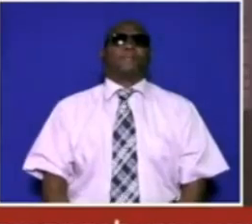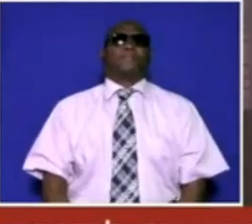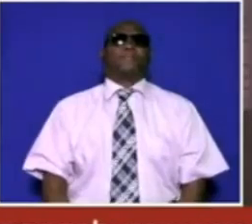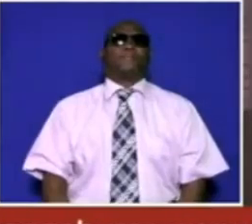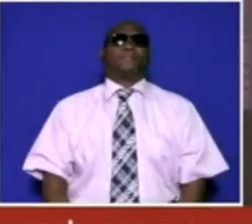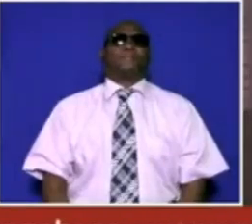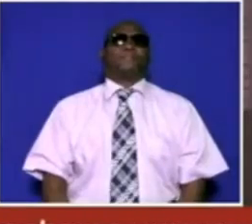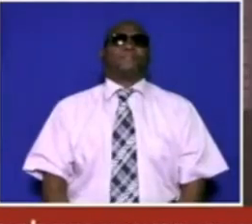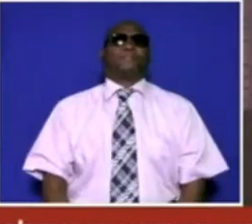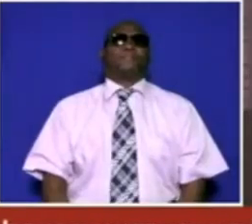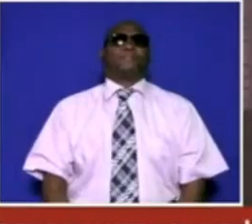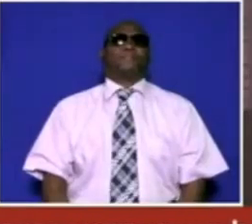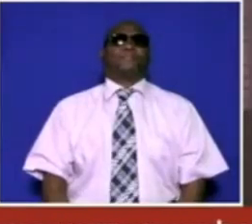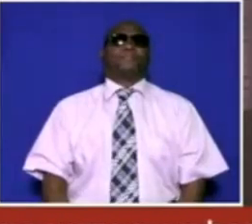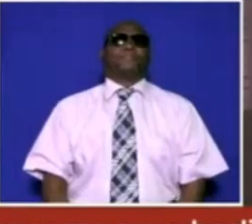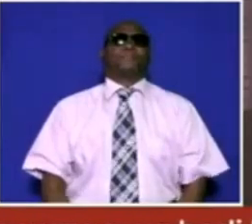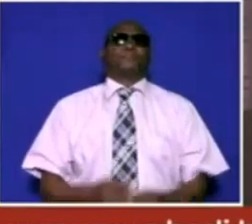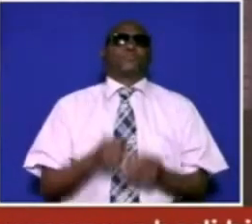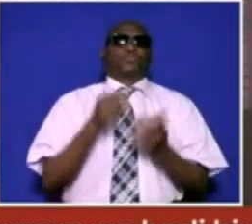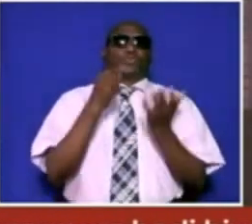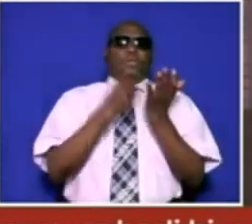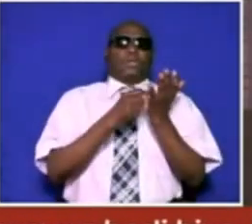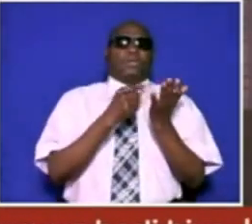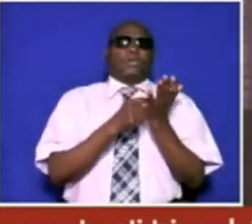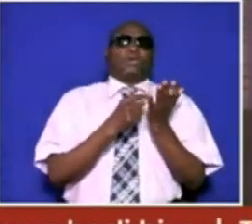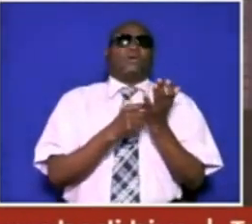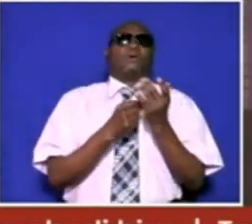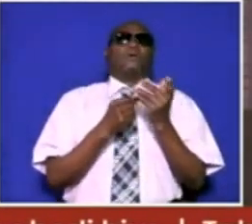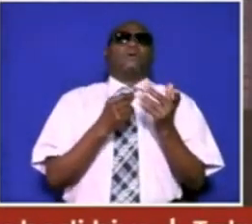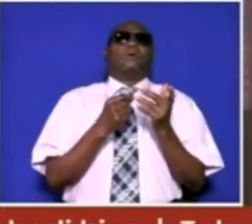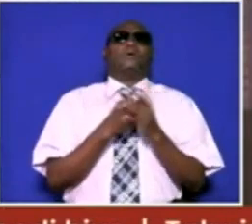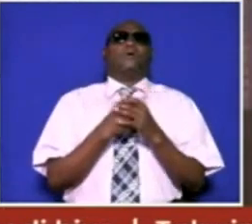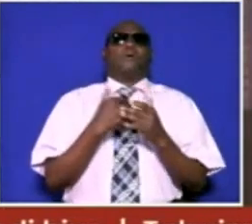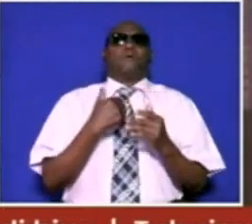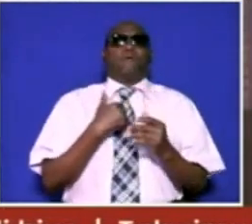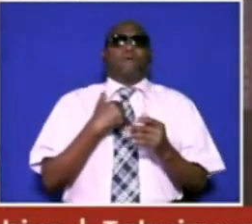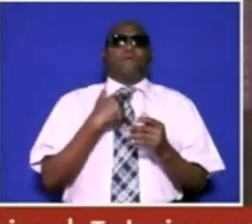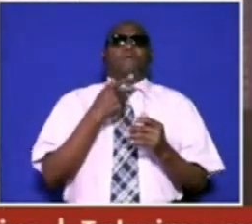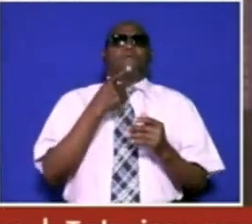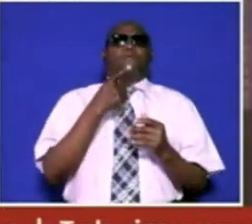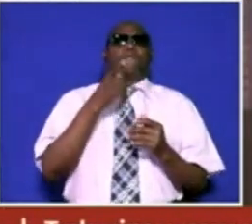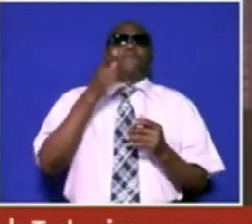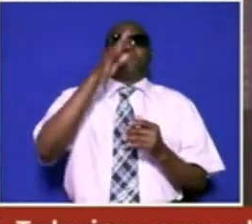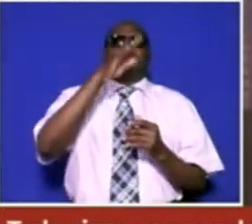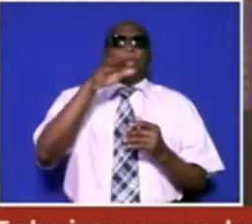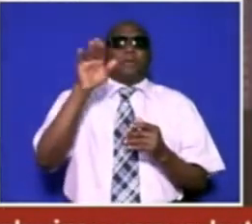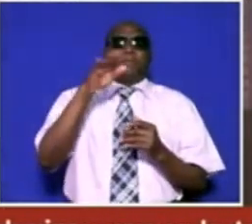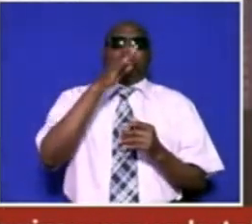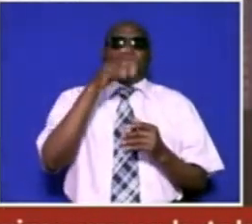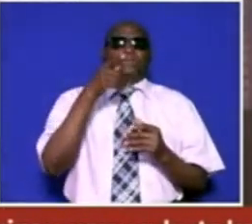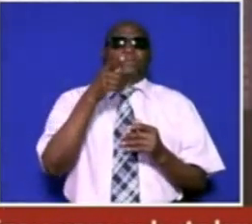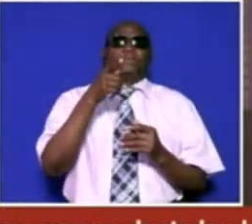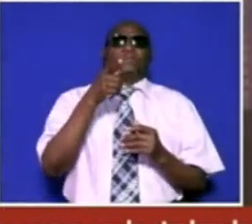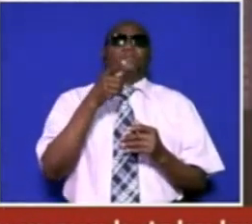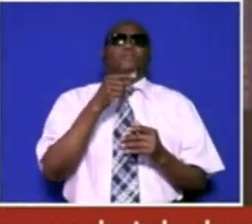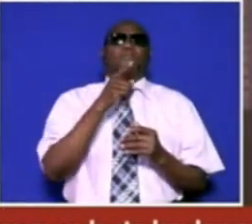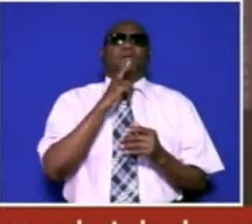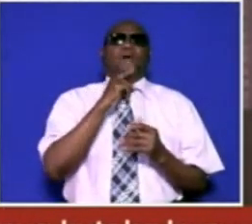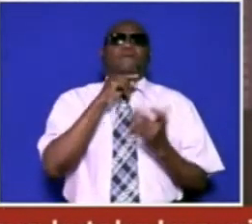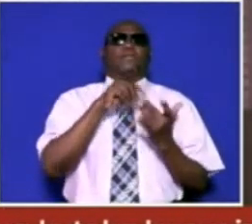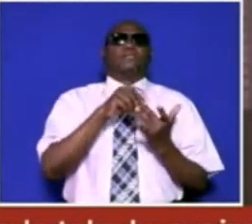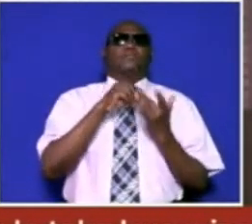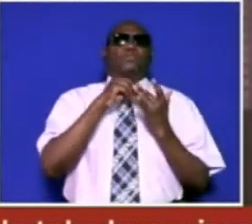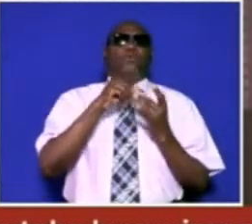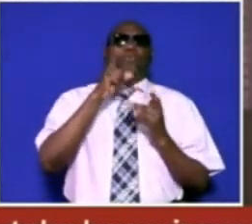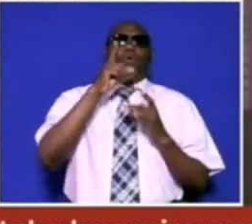Mtazamaji, waziri wa nishati Uganda Jumatano aliwasilisha mswada katika bunge la taifa hilo ili kuipa haki za kipekee kampuni